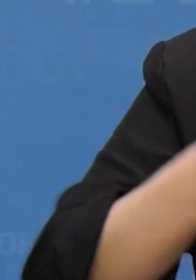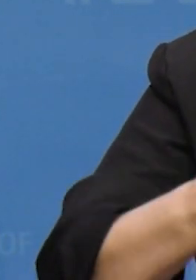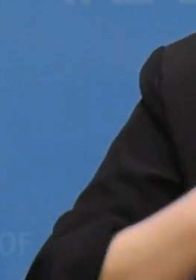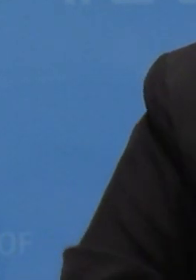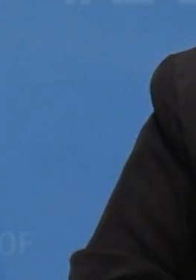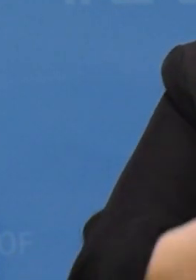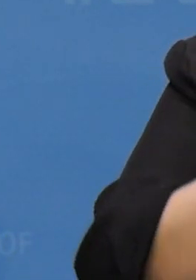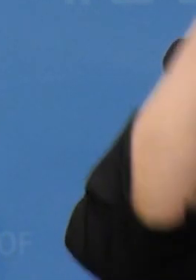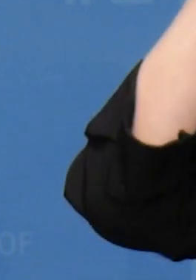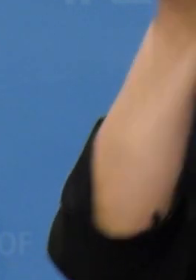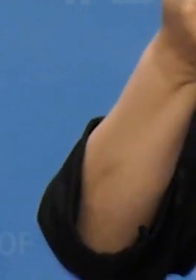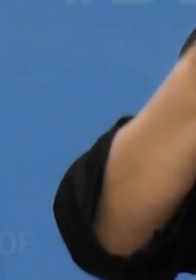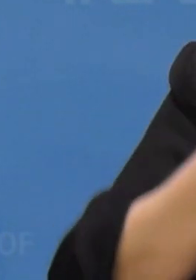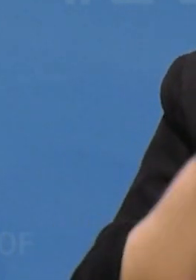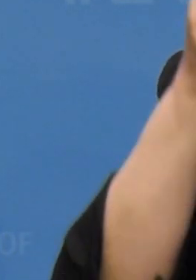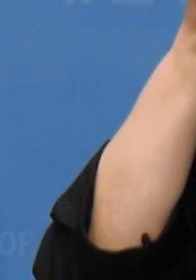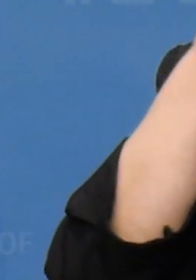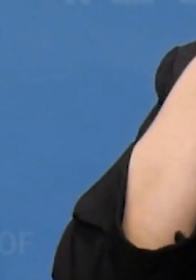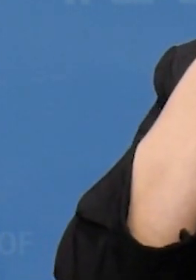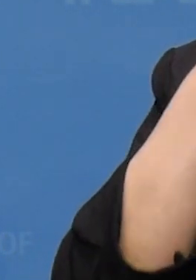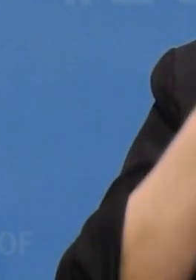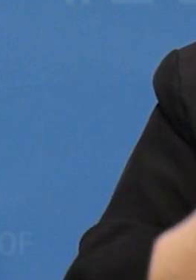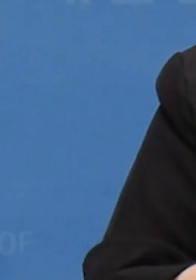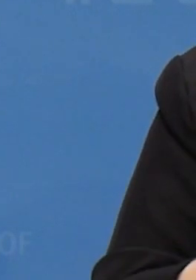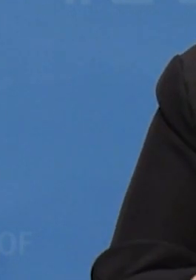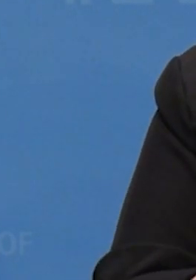추진을 가로막지 말아주십시오